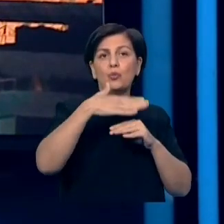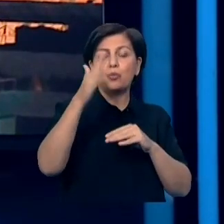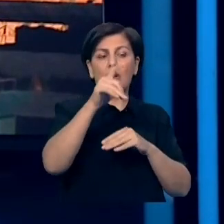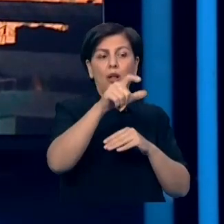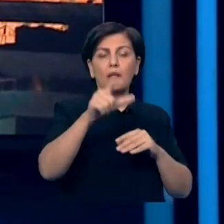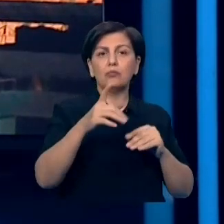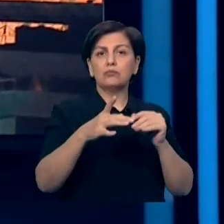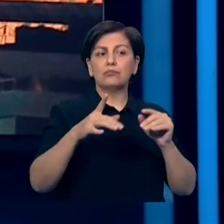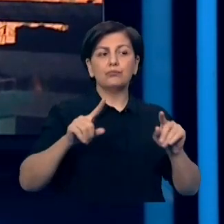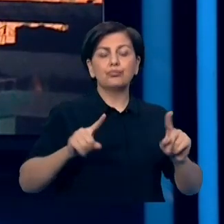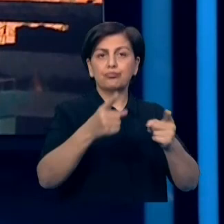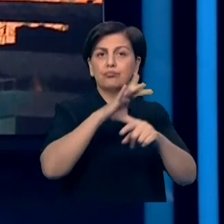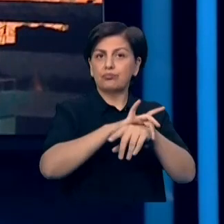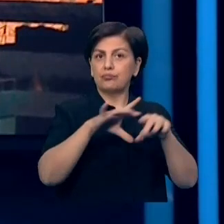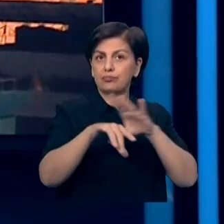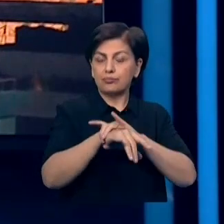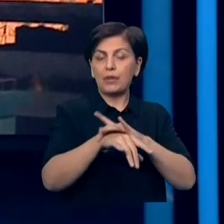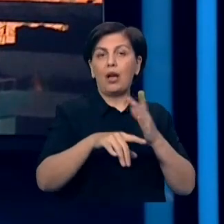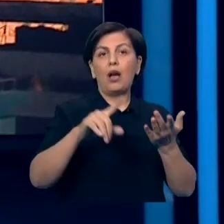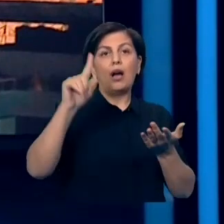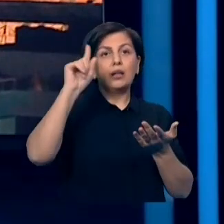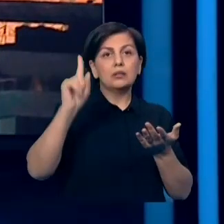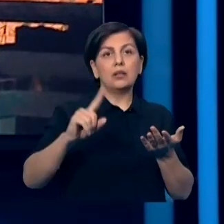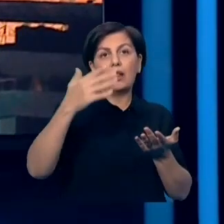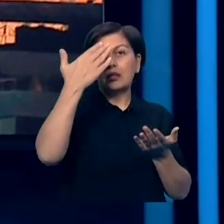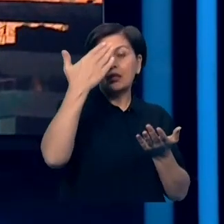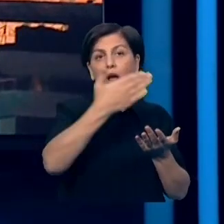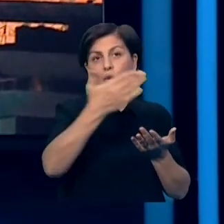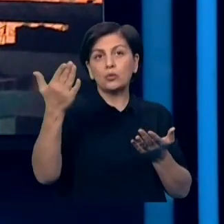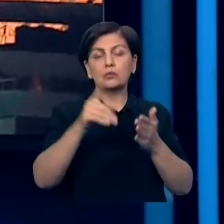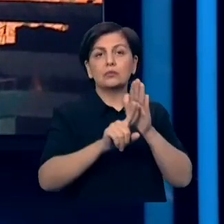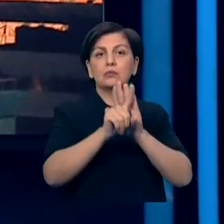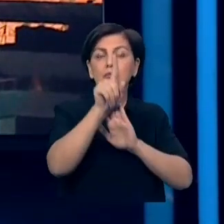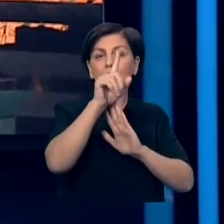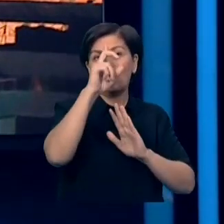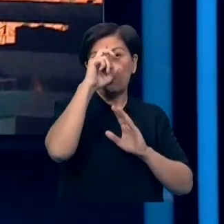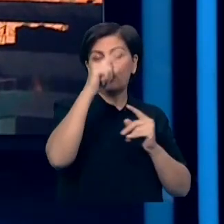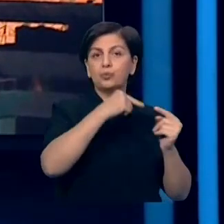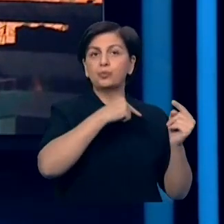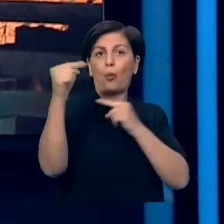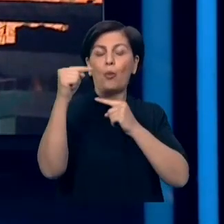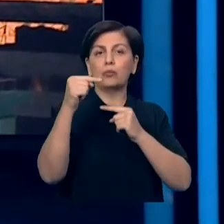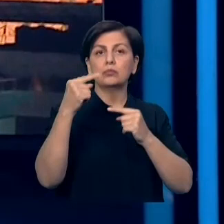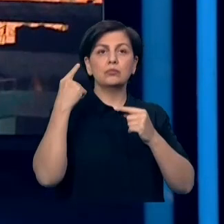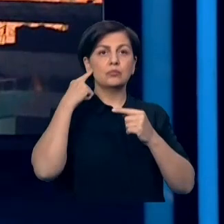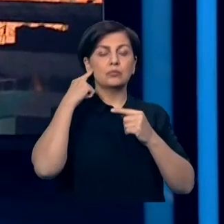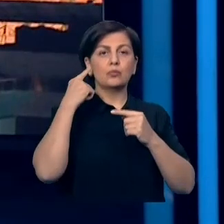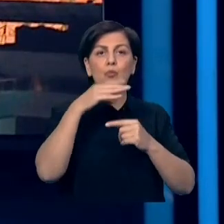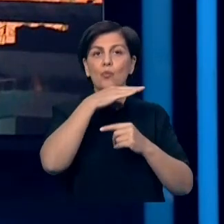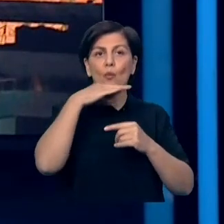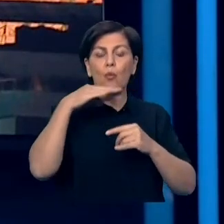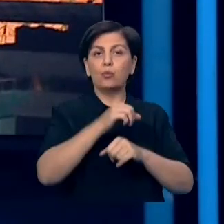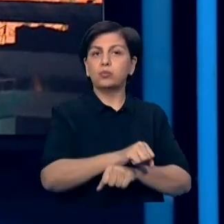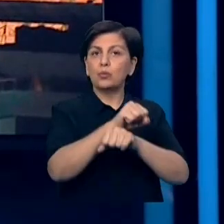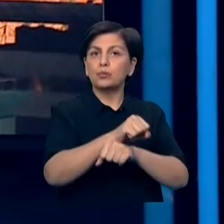olub. Bu da İsrail xalqının Netanyahu'ya təzyiqləri ilə nəticələnir. Xüsusən də İsrail xalqının girovların geri alınması